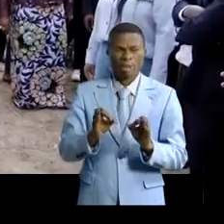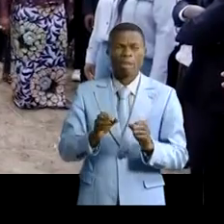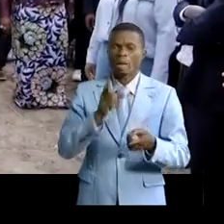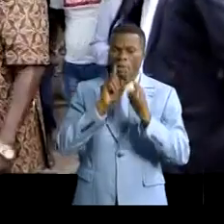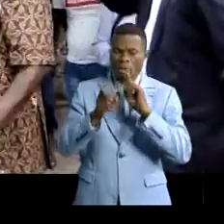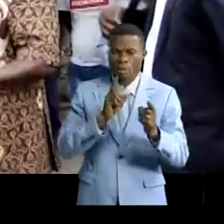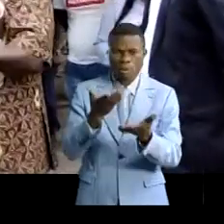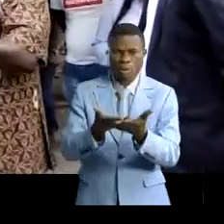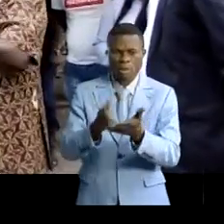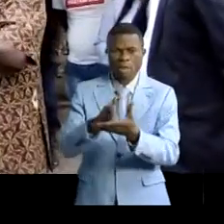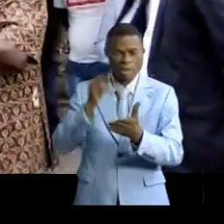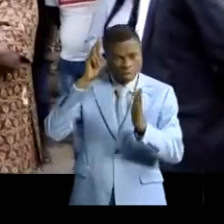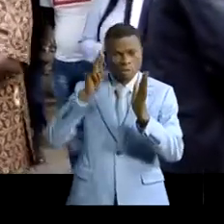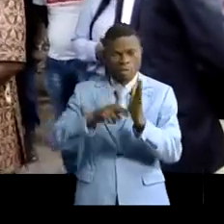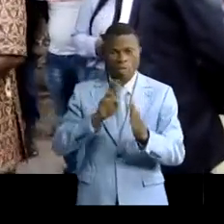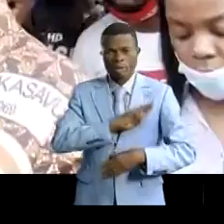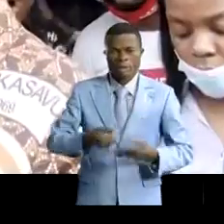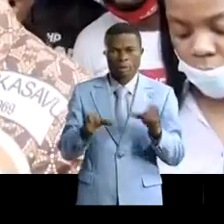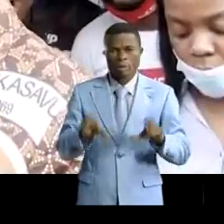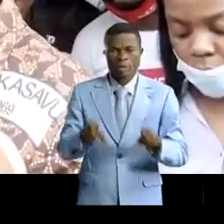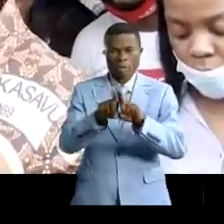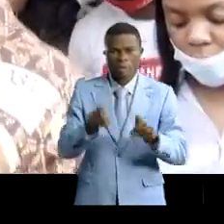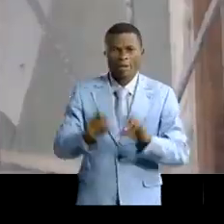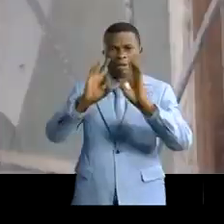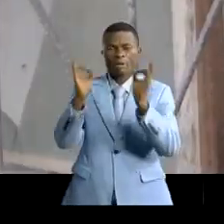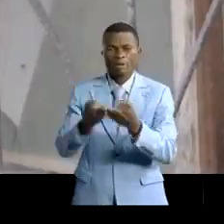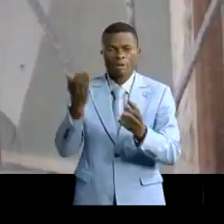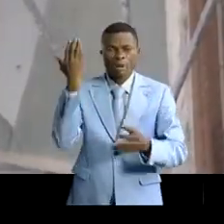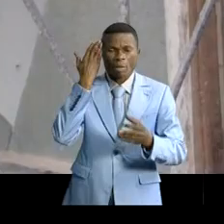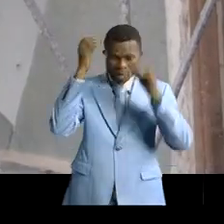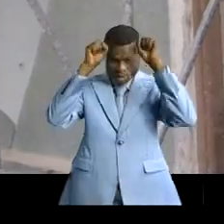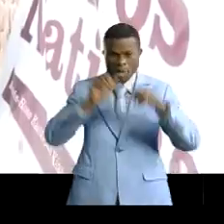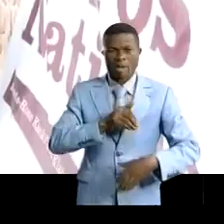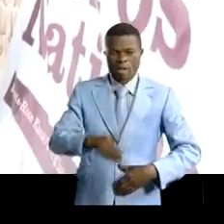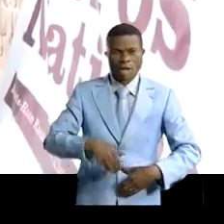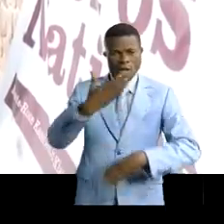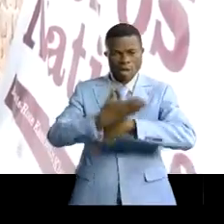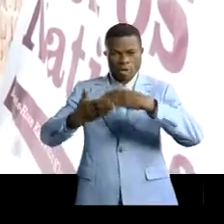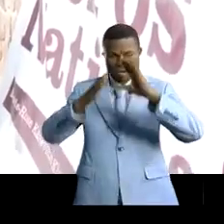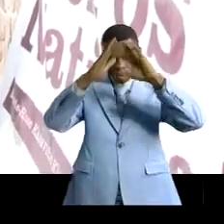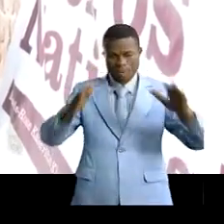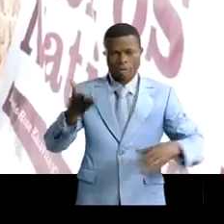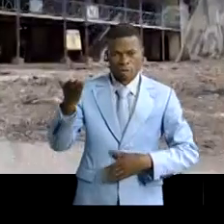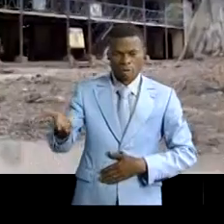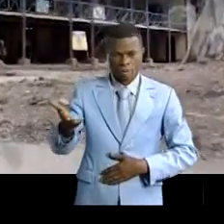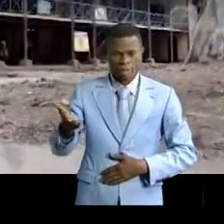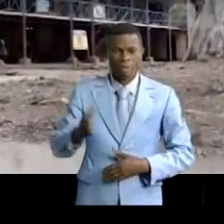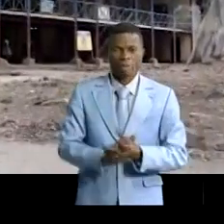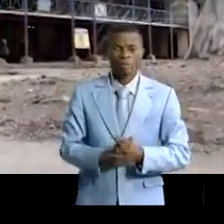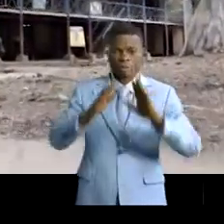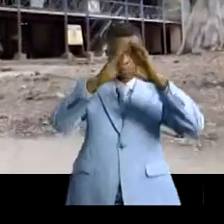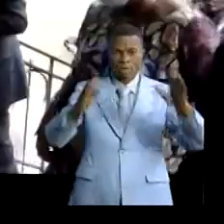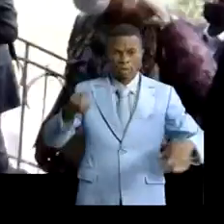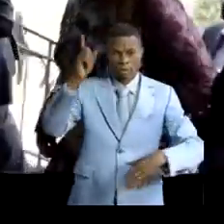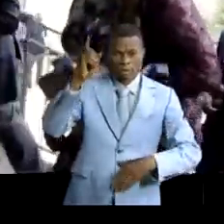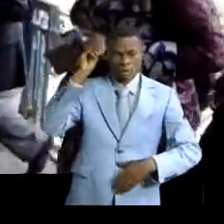été engagés entre le gouvernement de la République et la famille du défunt pour la réhabilitation de cette architecture. La résidence du